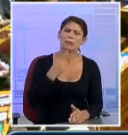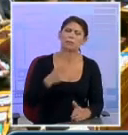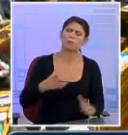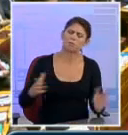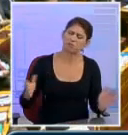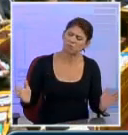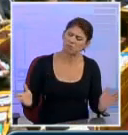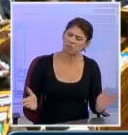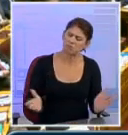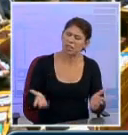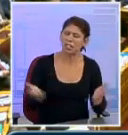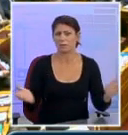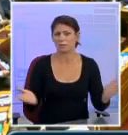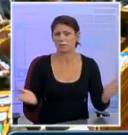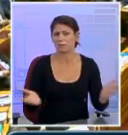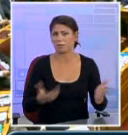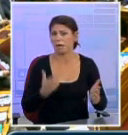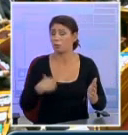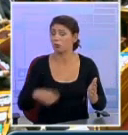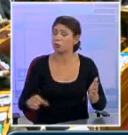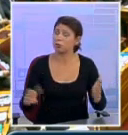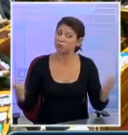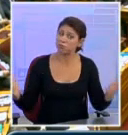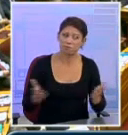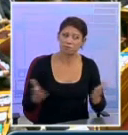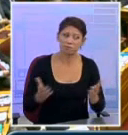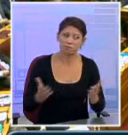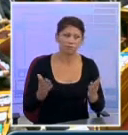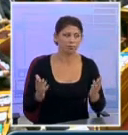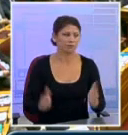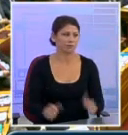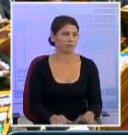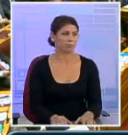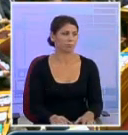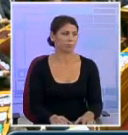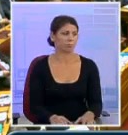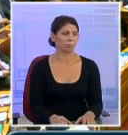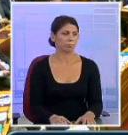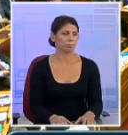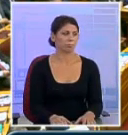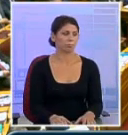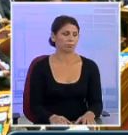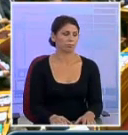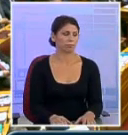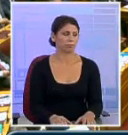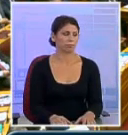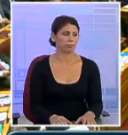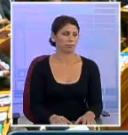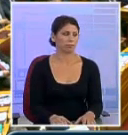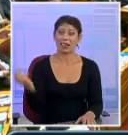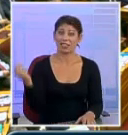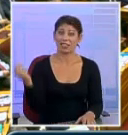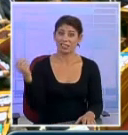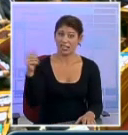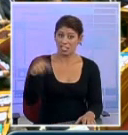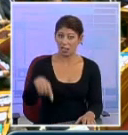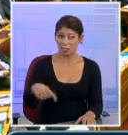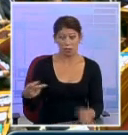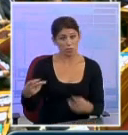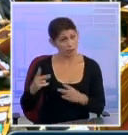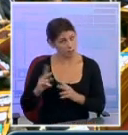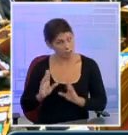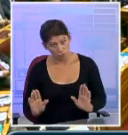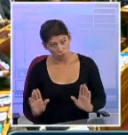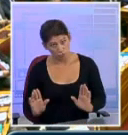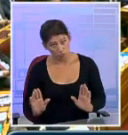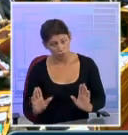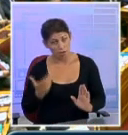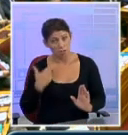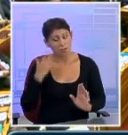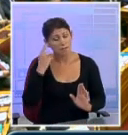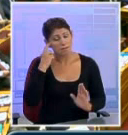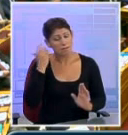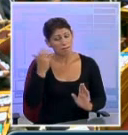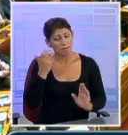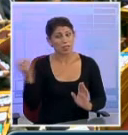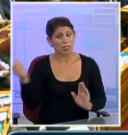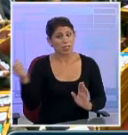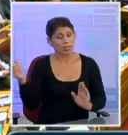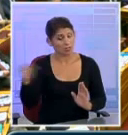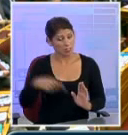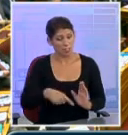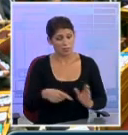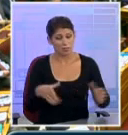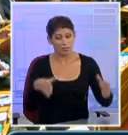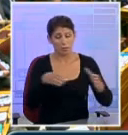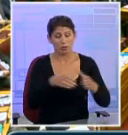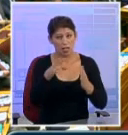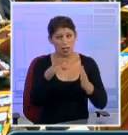που έχει καταθέσει αναγνωρίζει ότι το 2013-2014 μειώθηκε το χρέος. Αναγνωρίζει ότι από τα PSI